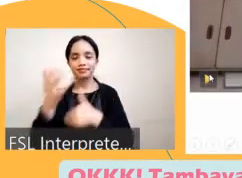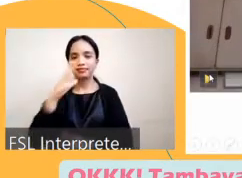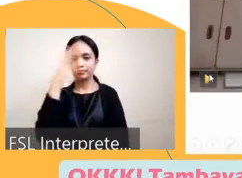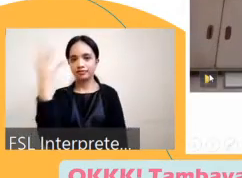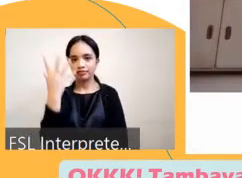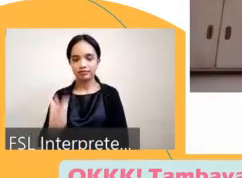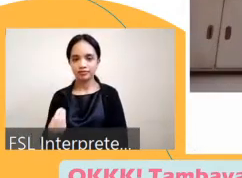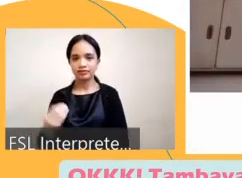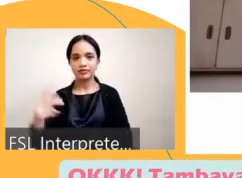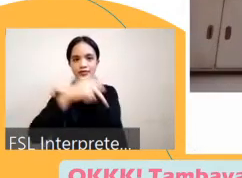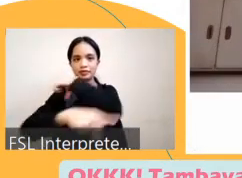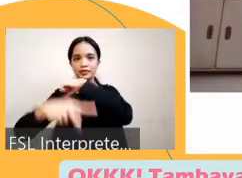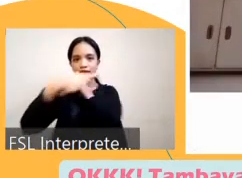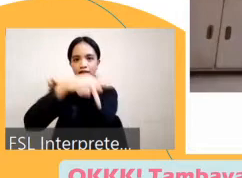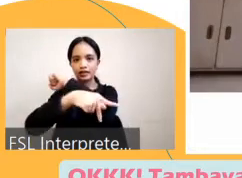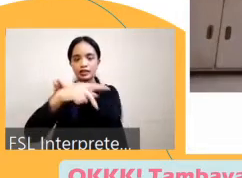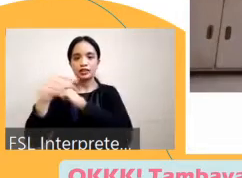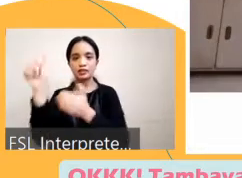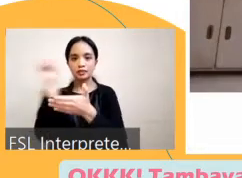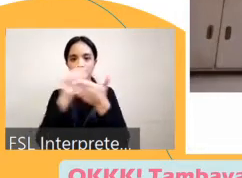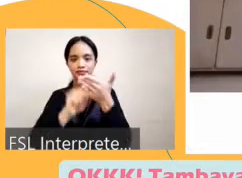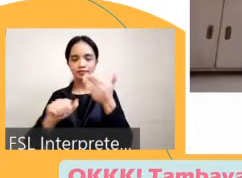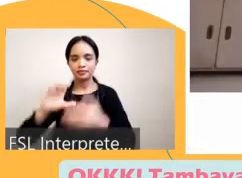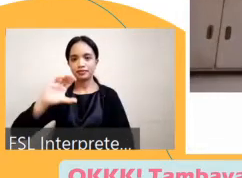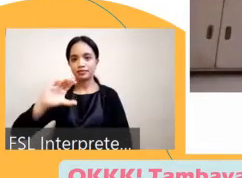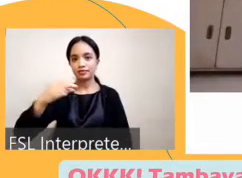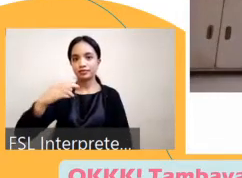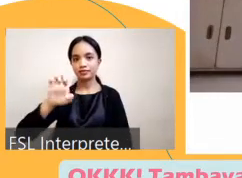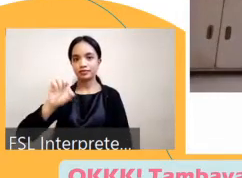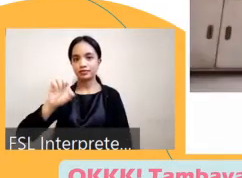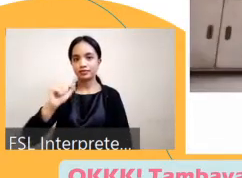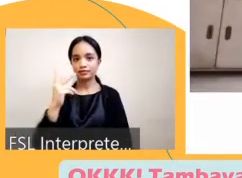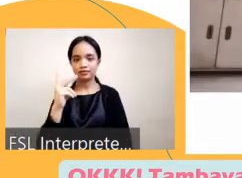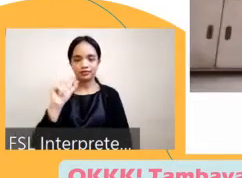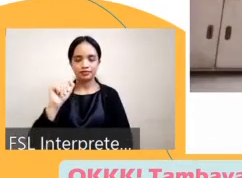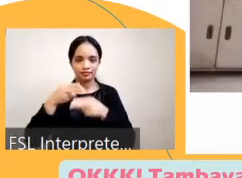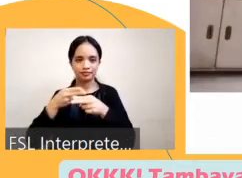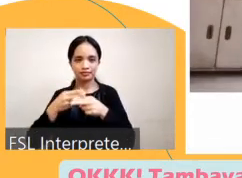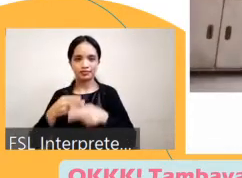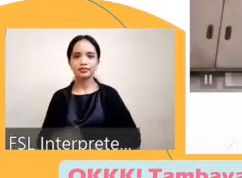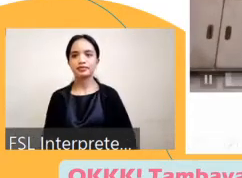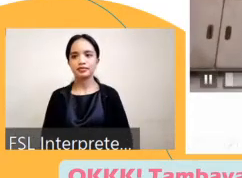School for Culture and Arts, Cheska Maramot. Pasok!